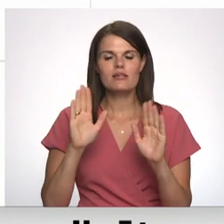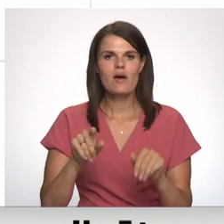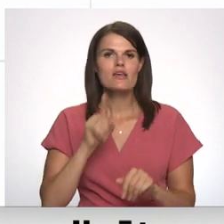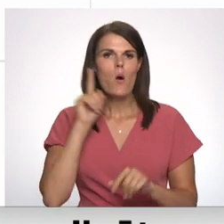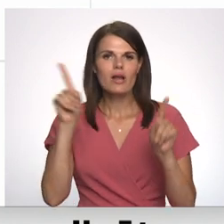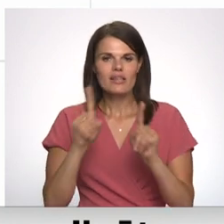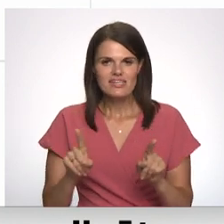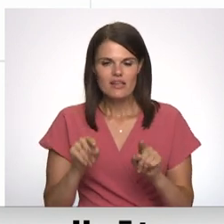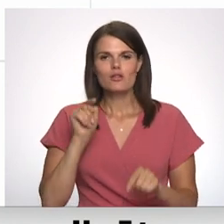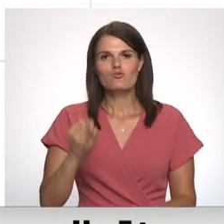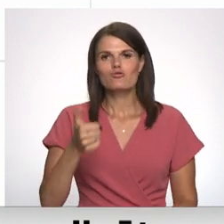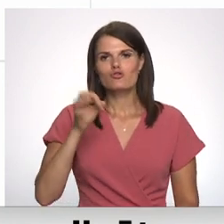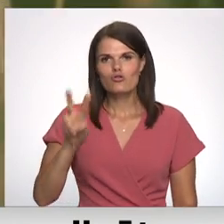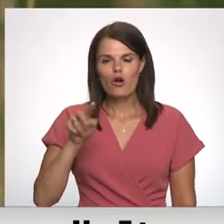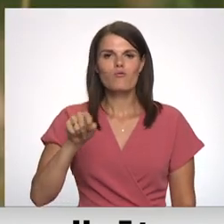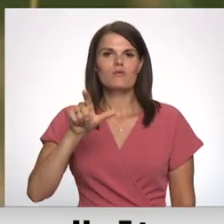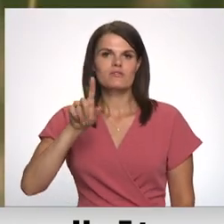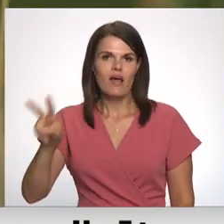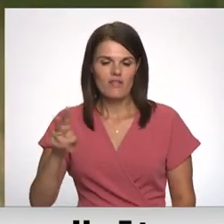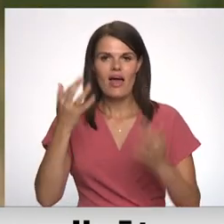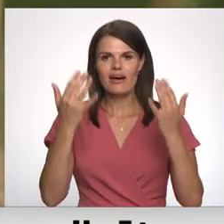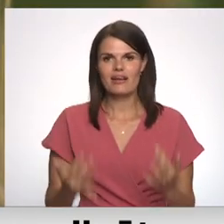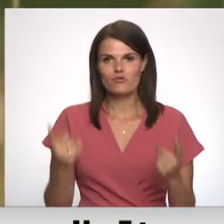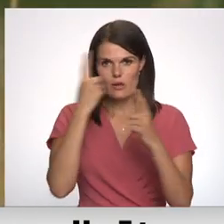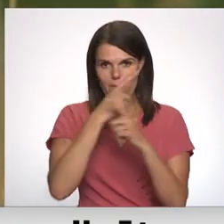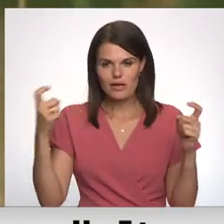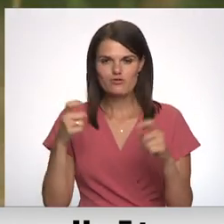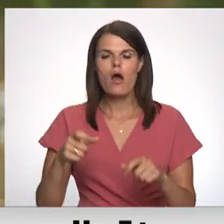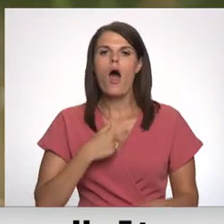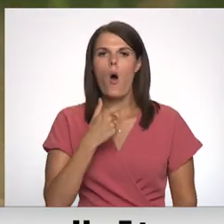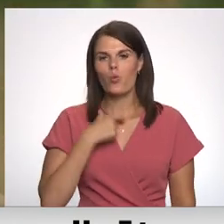jaunatneslietas.gov.lv. Rezultātus iecerēts paziņot augustā. Santa Adamsone, Vidzemes televīzija.